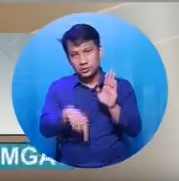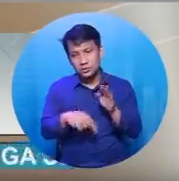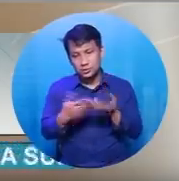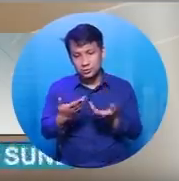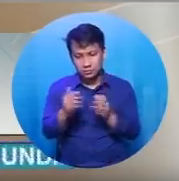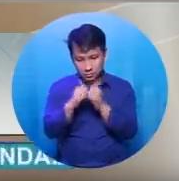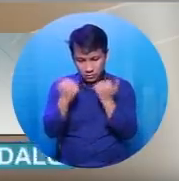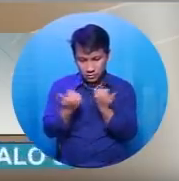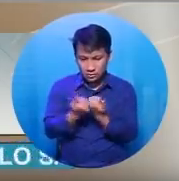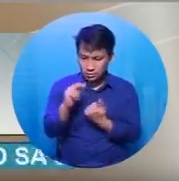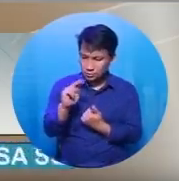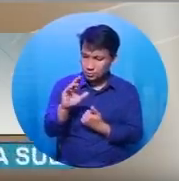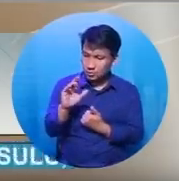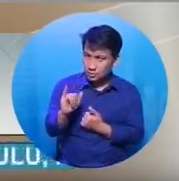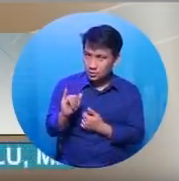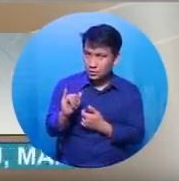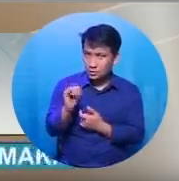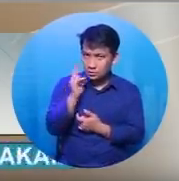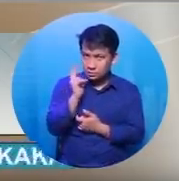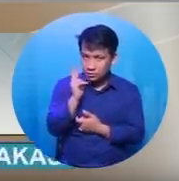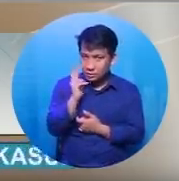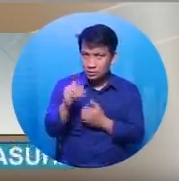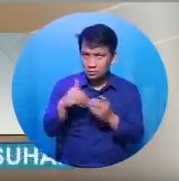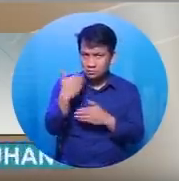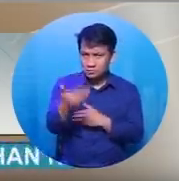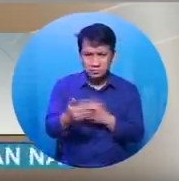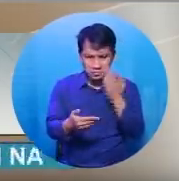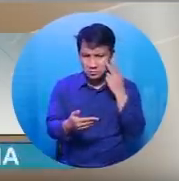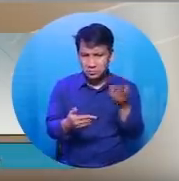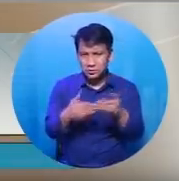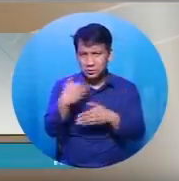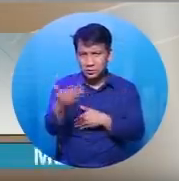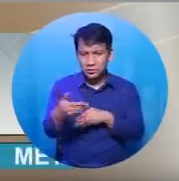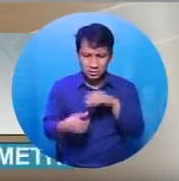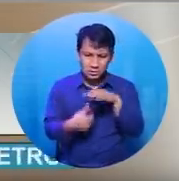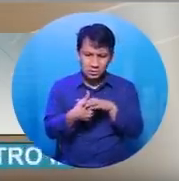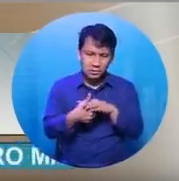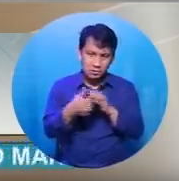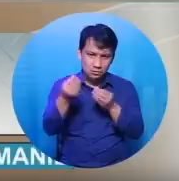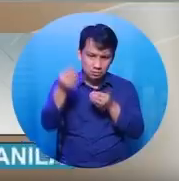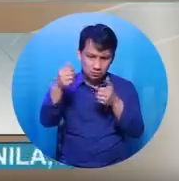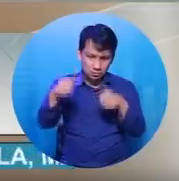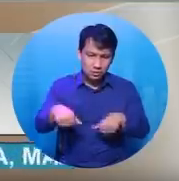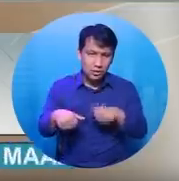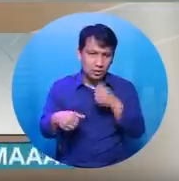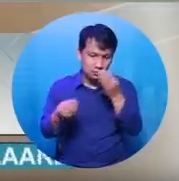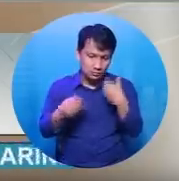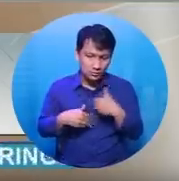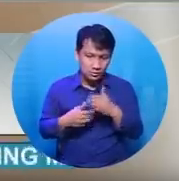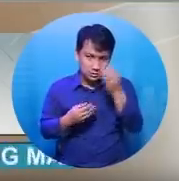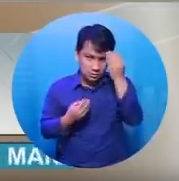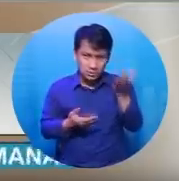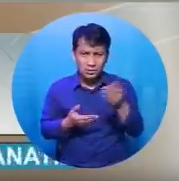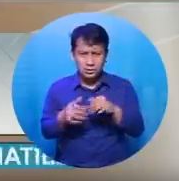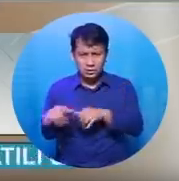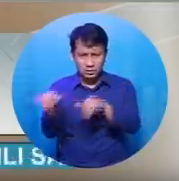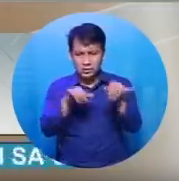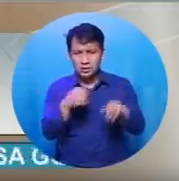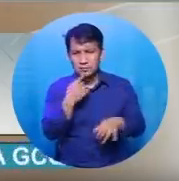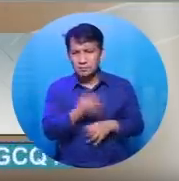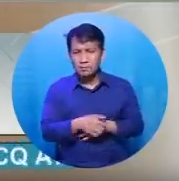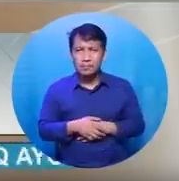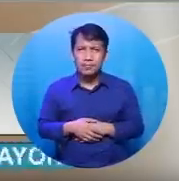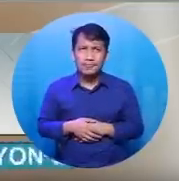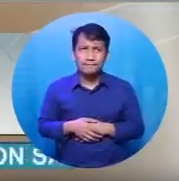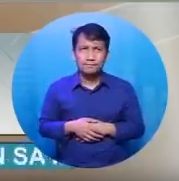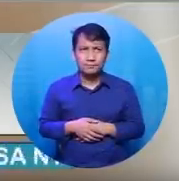agency dito. Nakikita ko pong missing is parang hindi po agad na-inform ang atin pong embahada, ang ating polo regarding